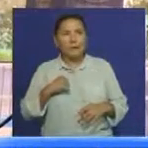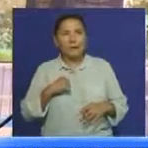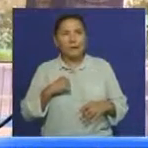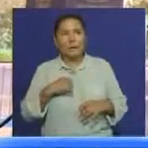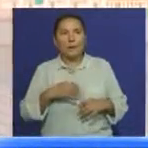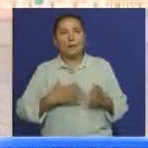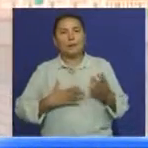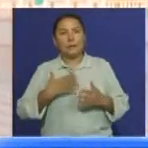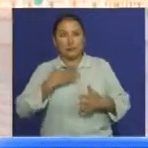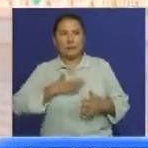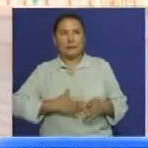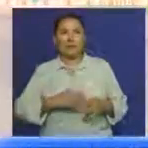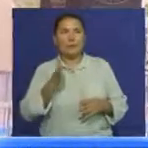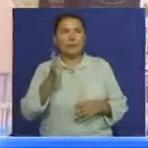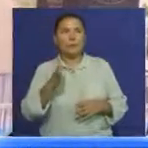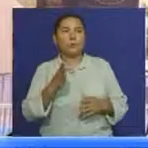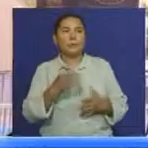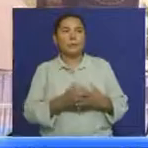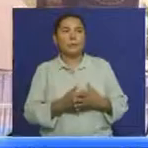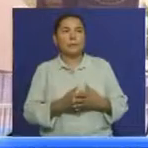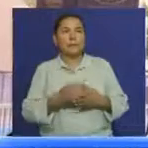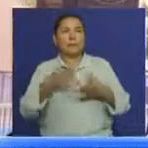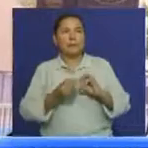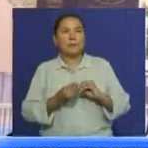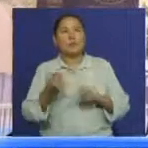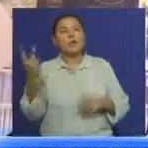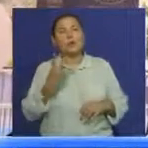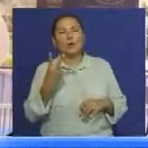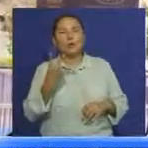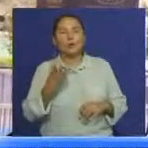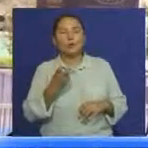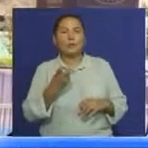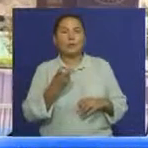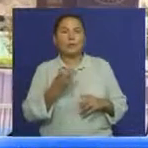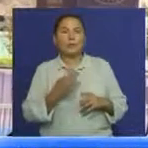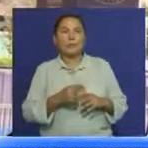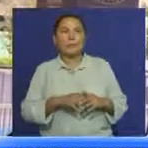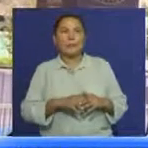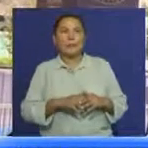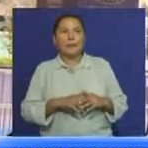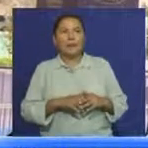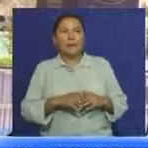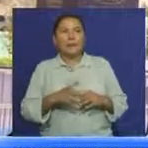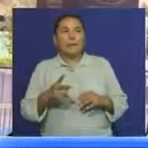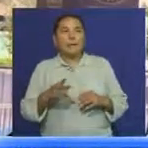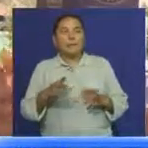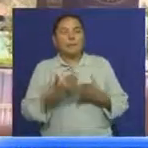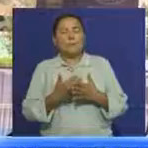болып сеніп отырым. Суға түсіңіз енді бәрі 200 метр не болды анда, биік емес болды,